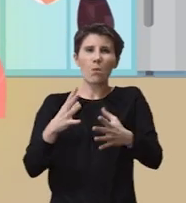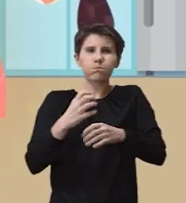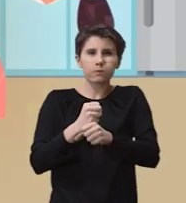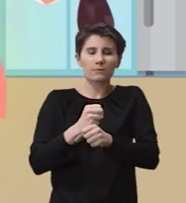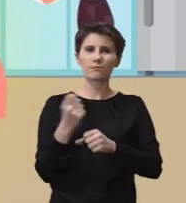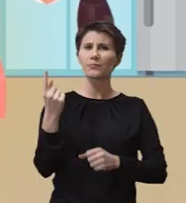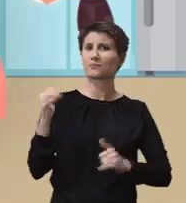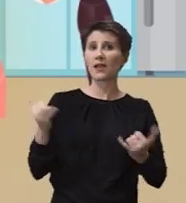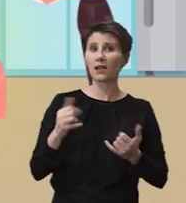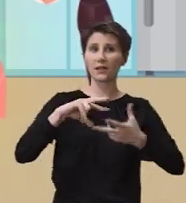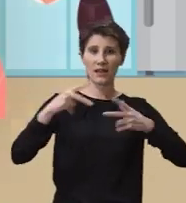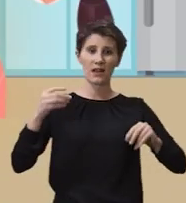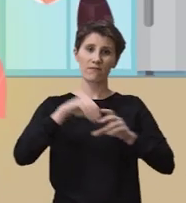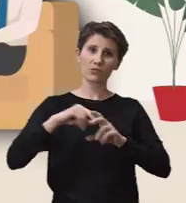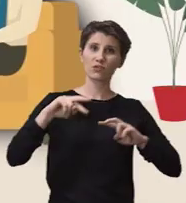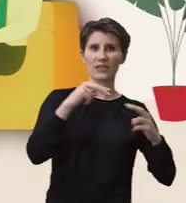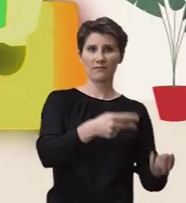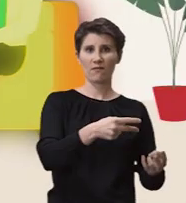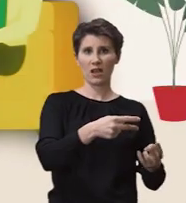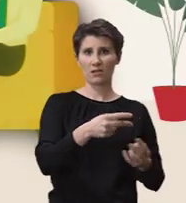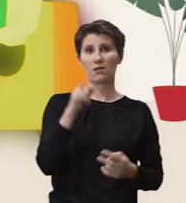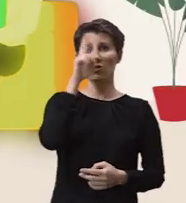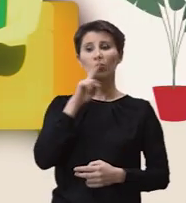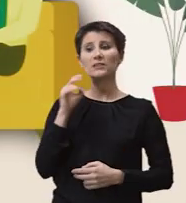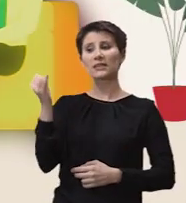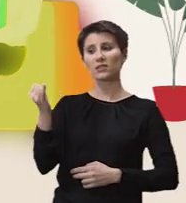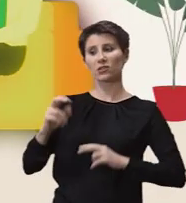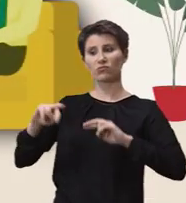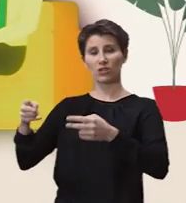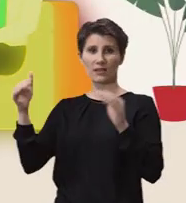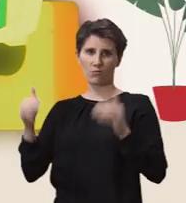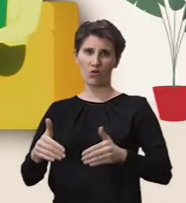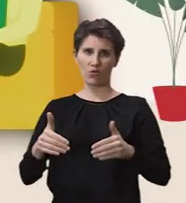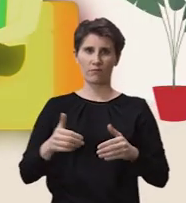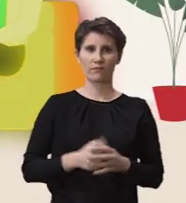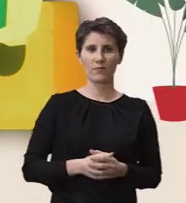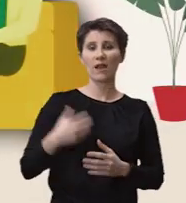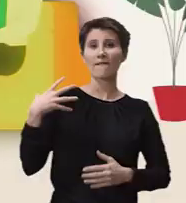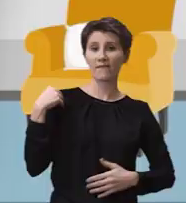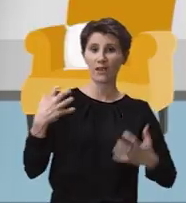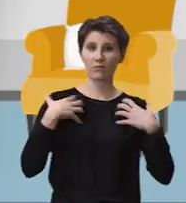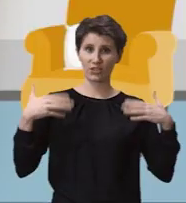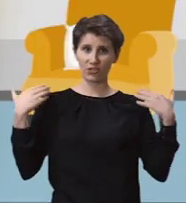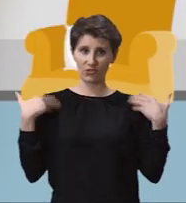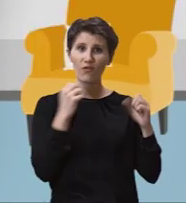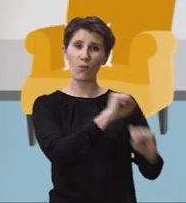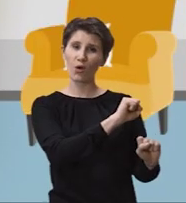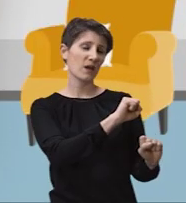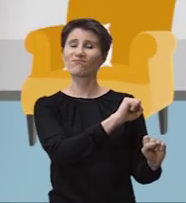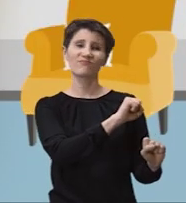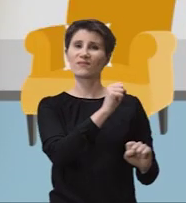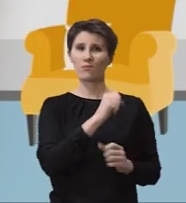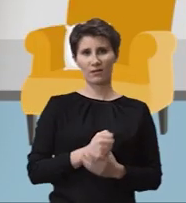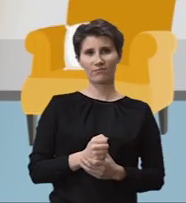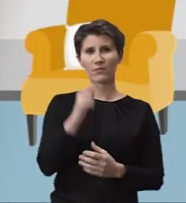genetycznie, można ją odziedziczyć po jednym z rodziców. Osoby obciążone genetycznie mają wyższe stężenie cholesterolu we krwi niż osoby zdrowe. Choroba dotyka niezależnie od